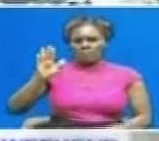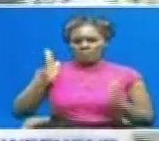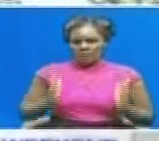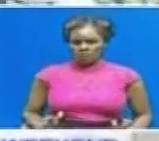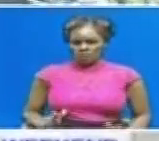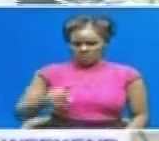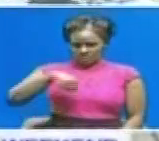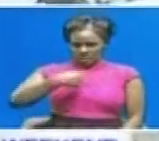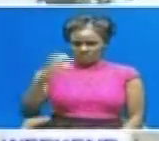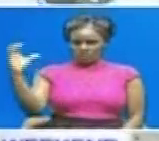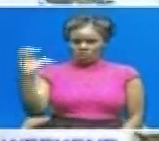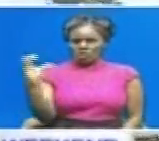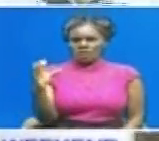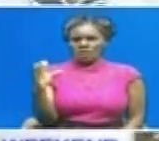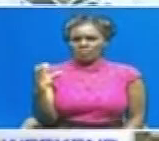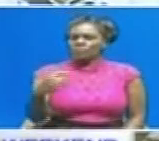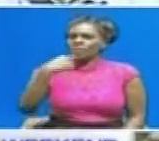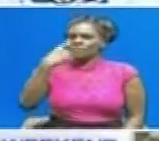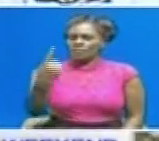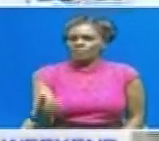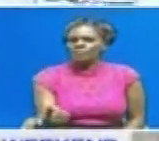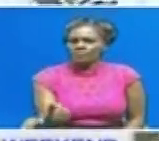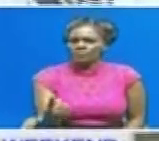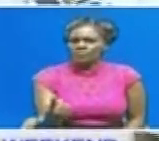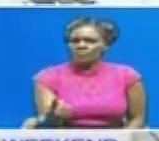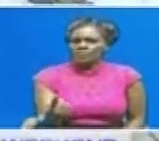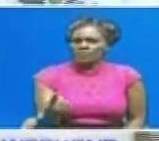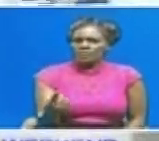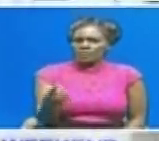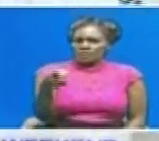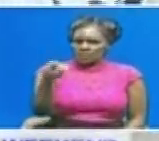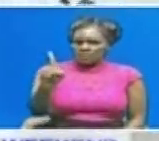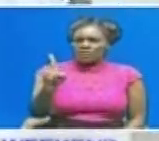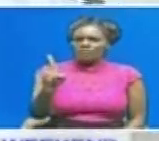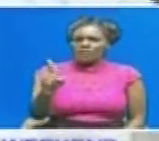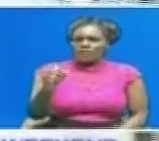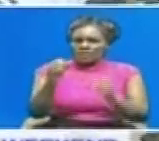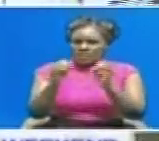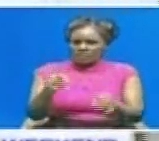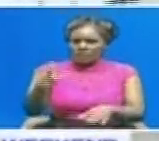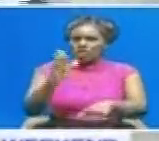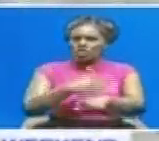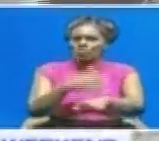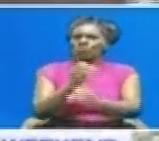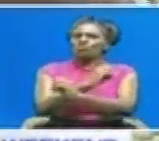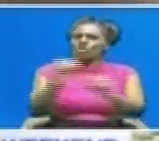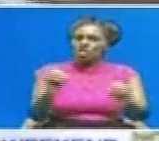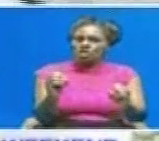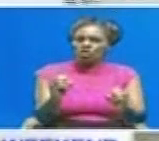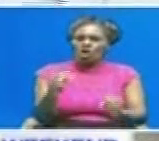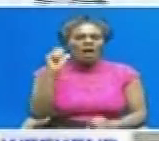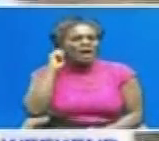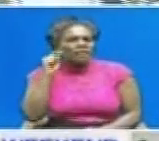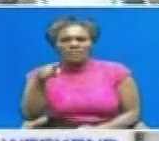sisi watu kama CORD tunasema hawa kwenye bunge walisema kama huyo sio Mkikuyu ama huyo